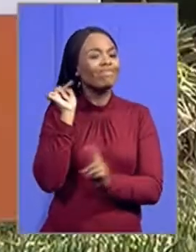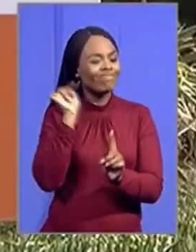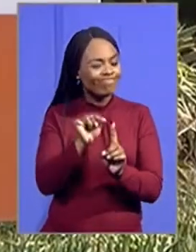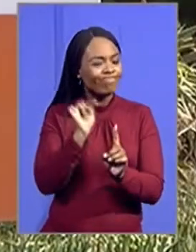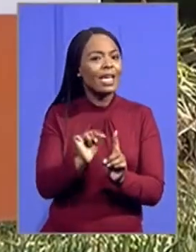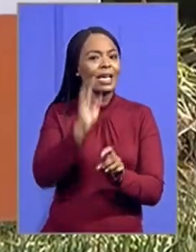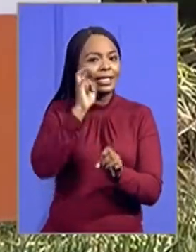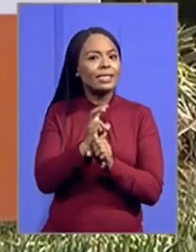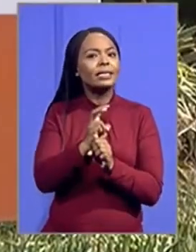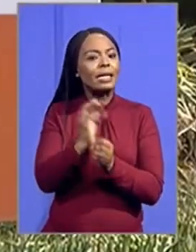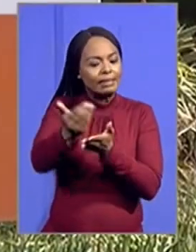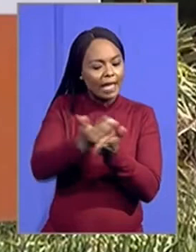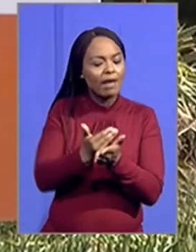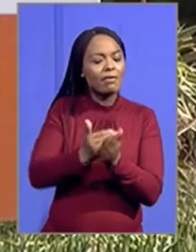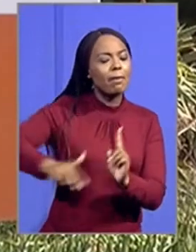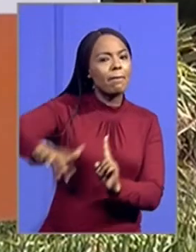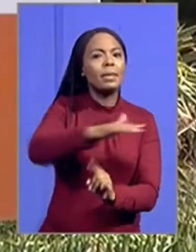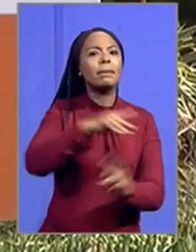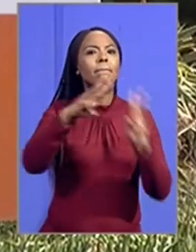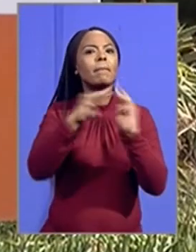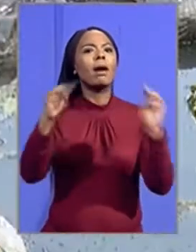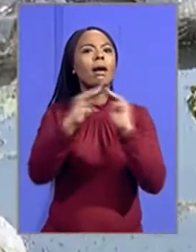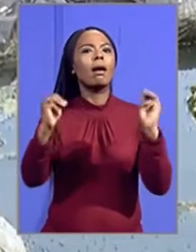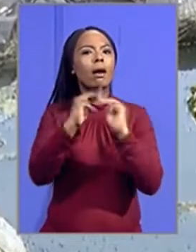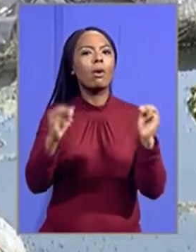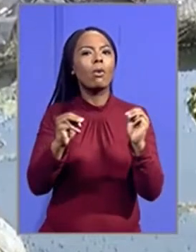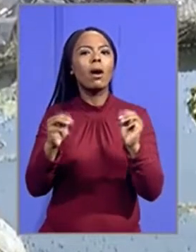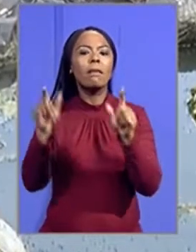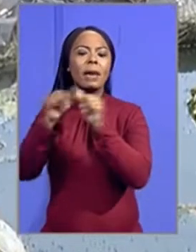saviwe Mangaung empe e controlwe